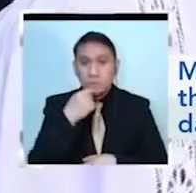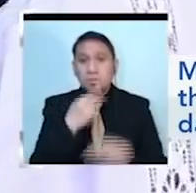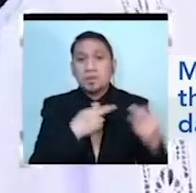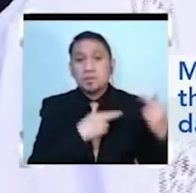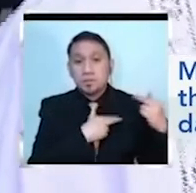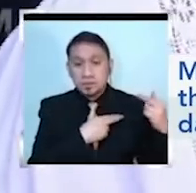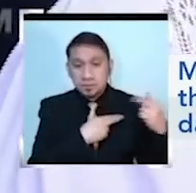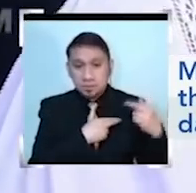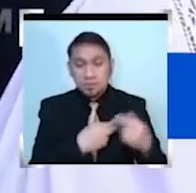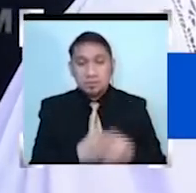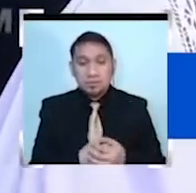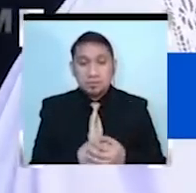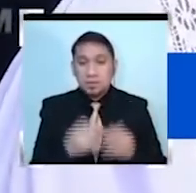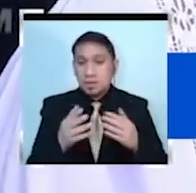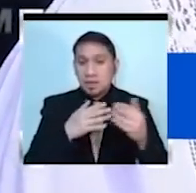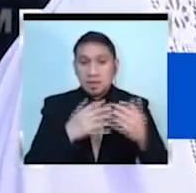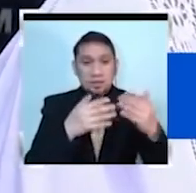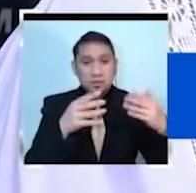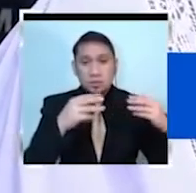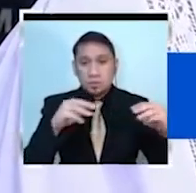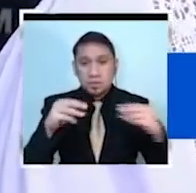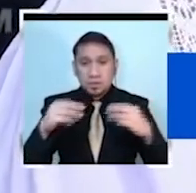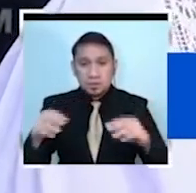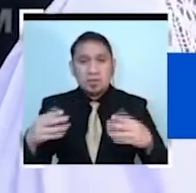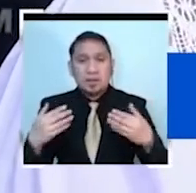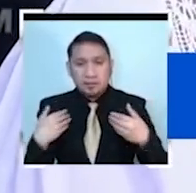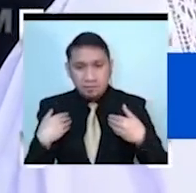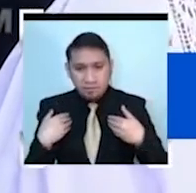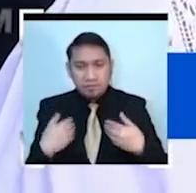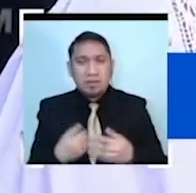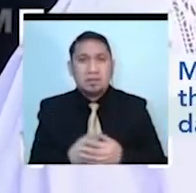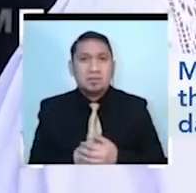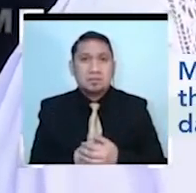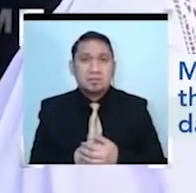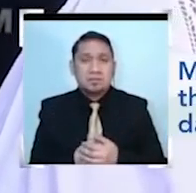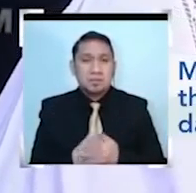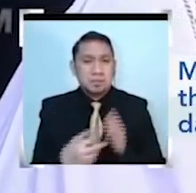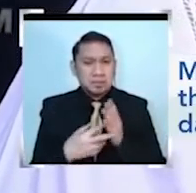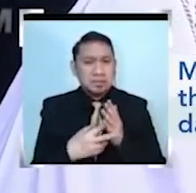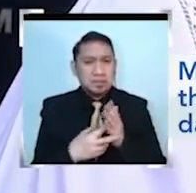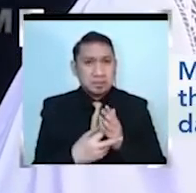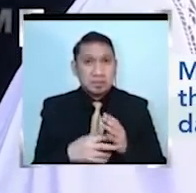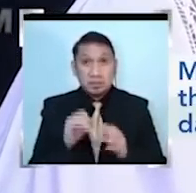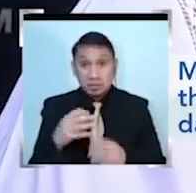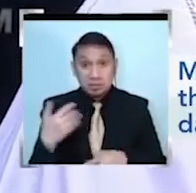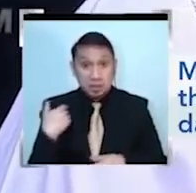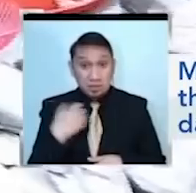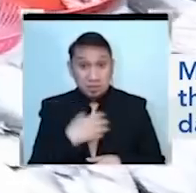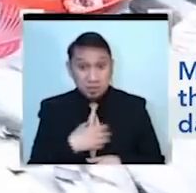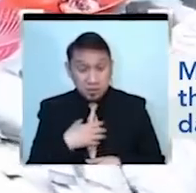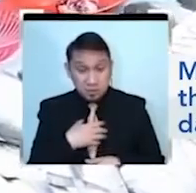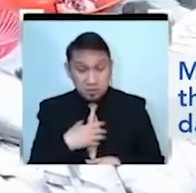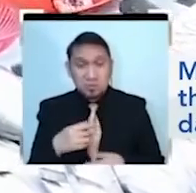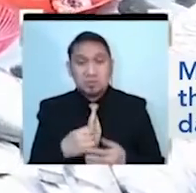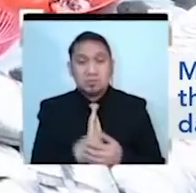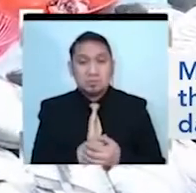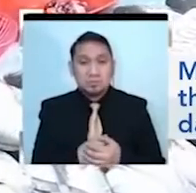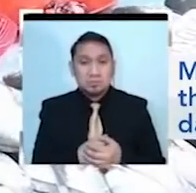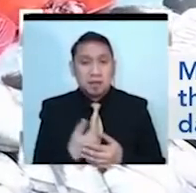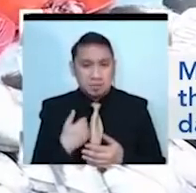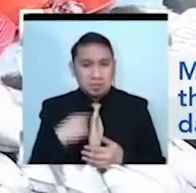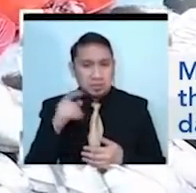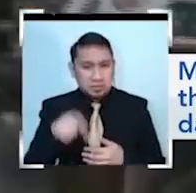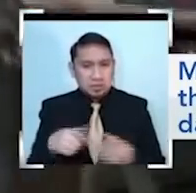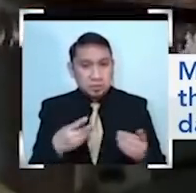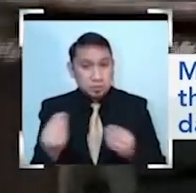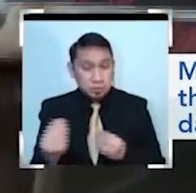Kahit naman sa ang palengke, merong ganyan. Eh, pagka may nagreklamo, syempre a-aksyonan mo. Sa ilalim ng